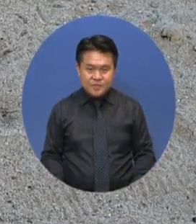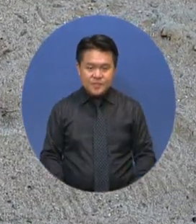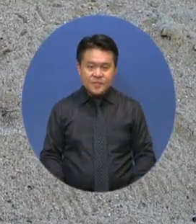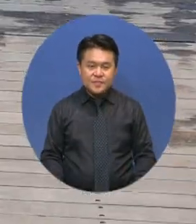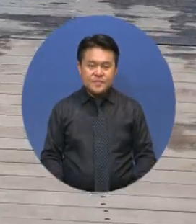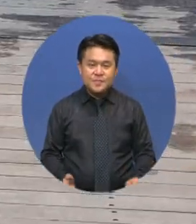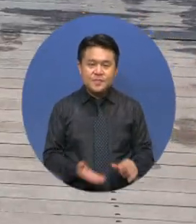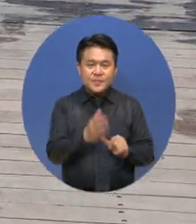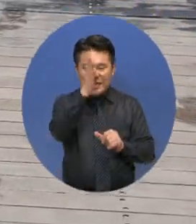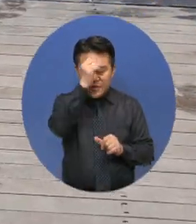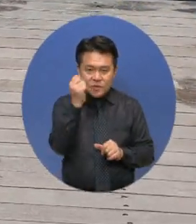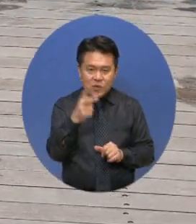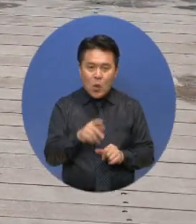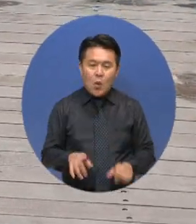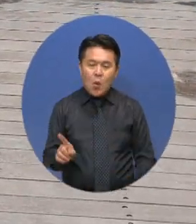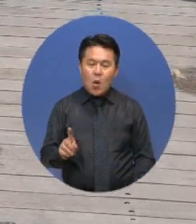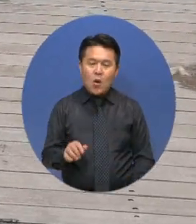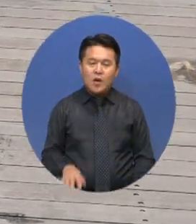애완용 닭부터